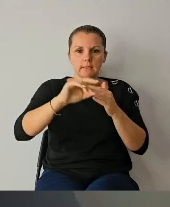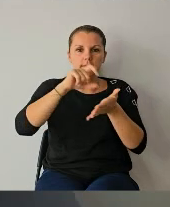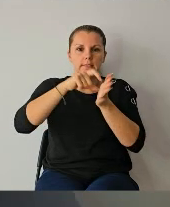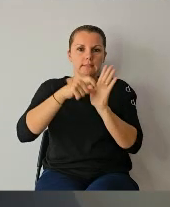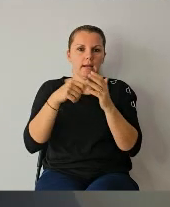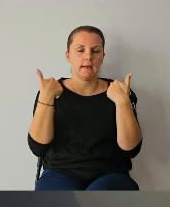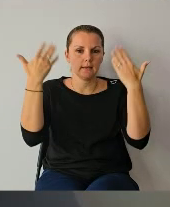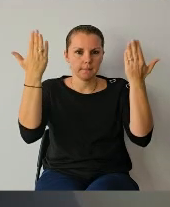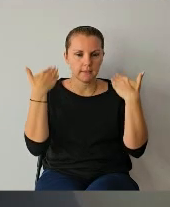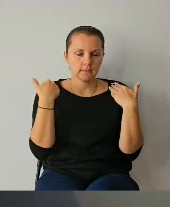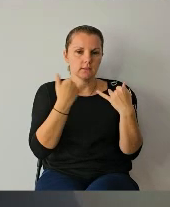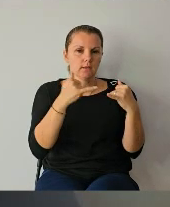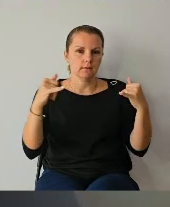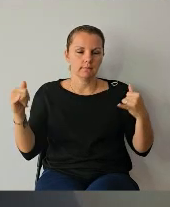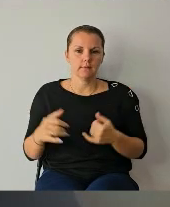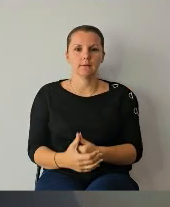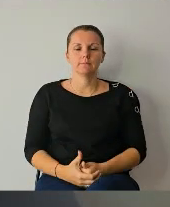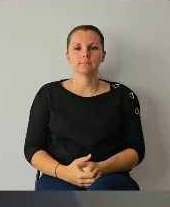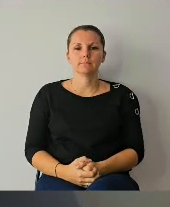gimnastyczne i inne.